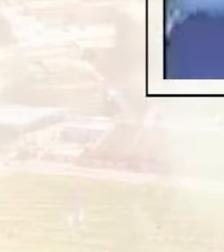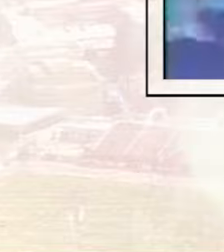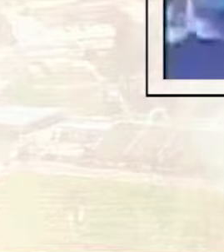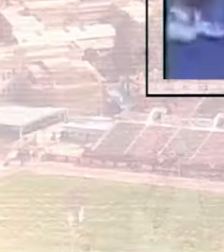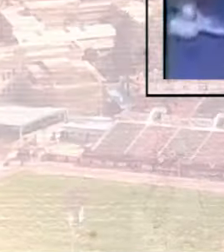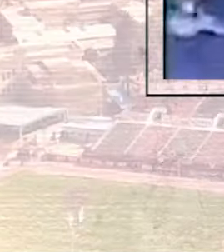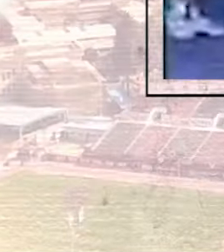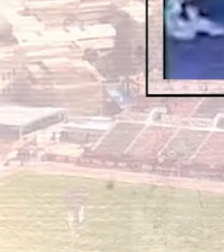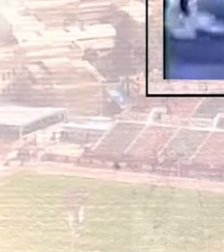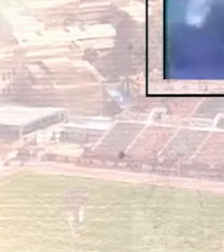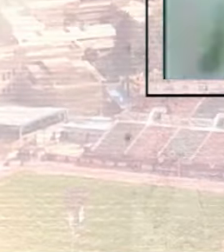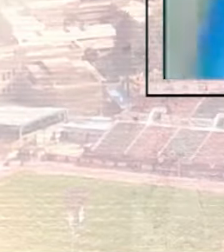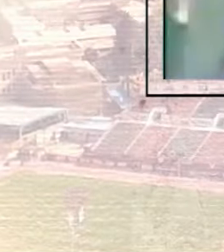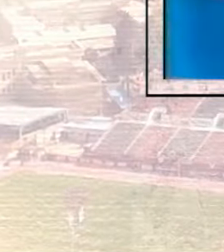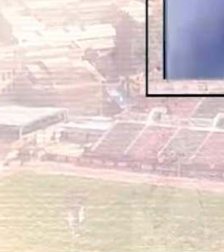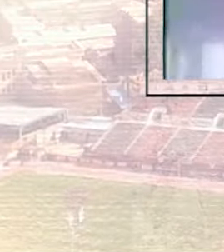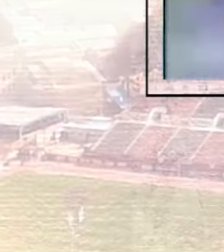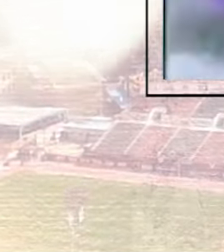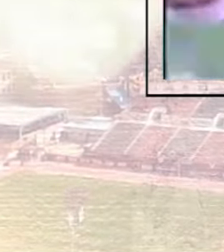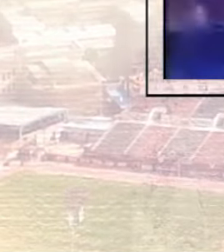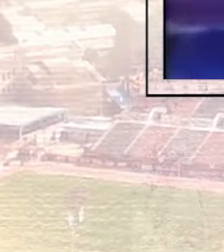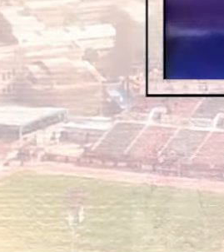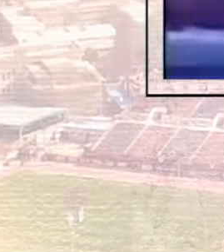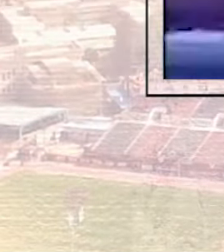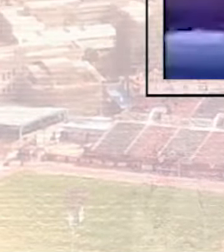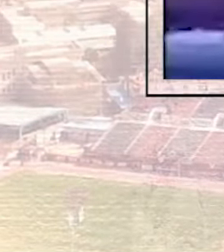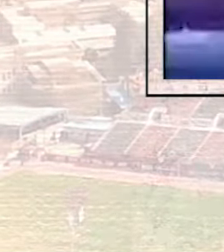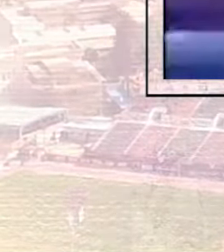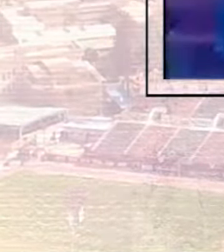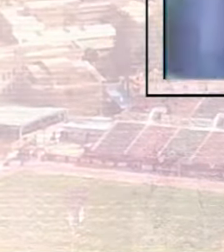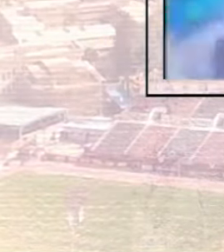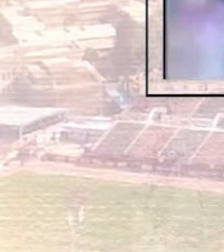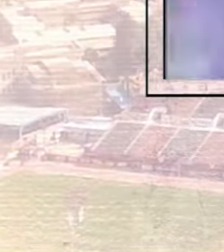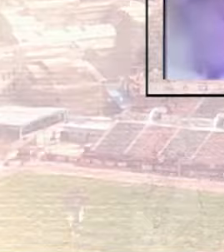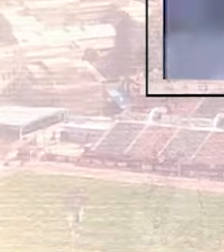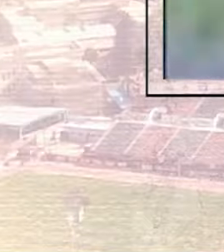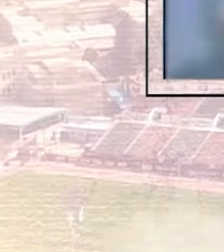والشمس حامية عليا. قالت له بيا صبية، أنا قلت